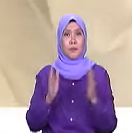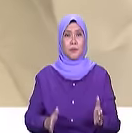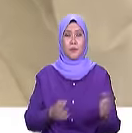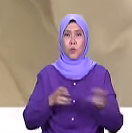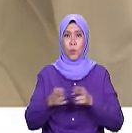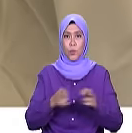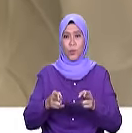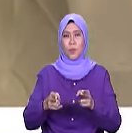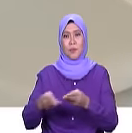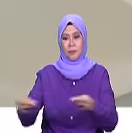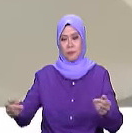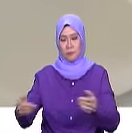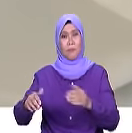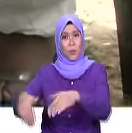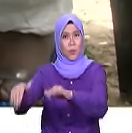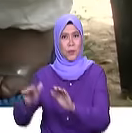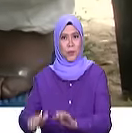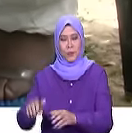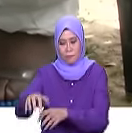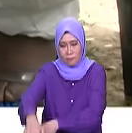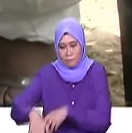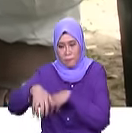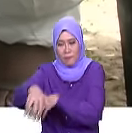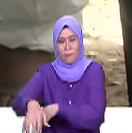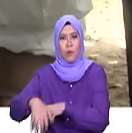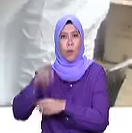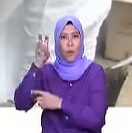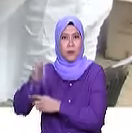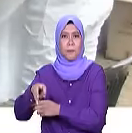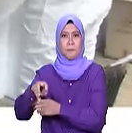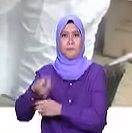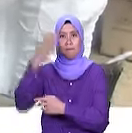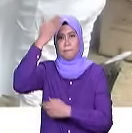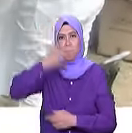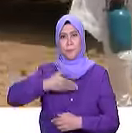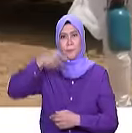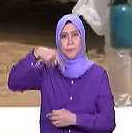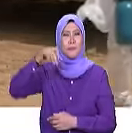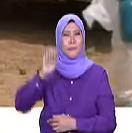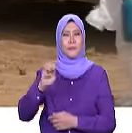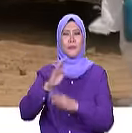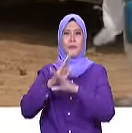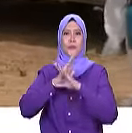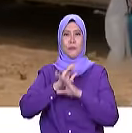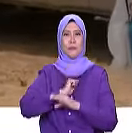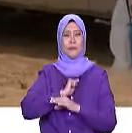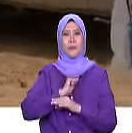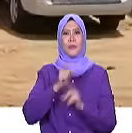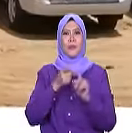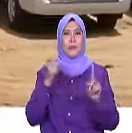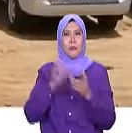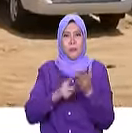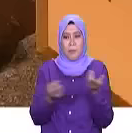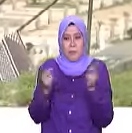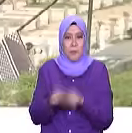menguruskan jenazah di tanah perkuburan termasuk penggali kubur wajib memakai pakaian PPE bagi melindungi diri mereka daripada